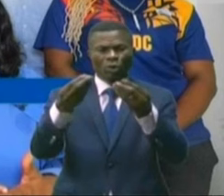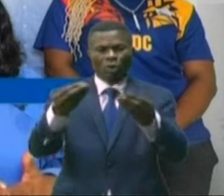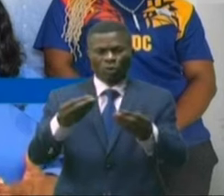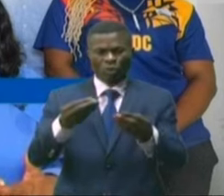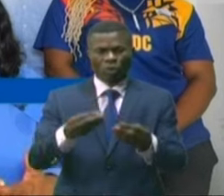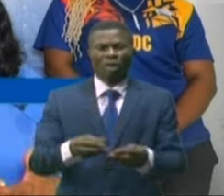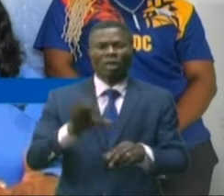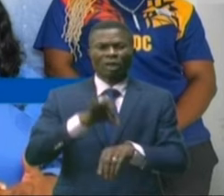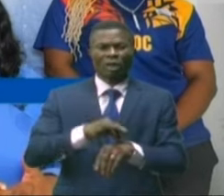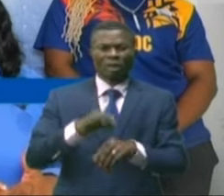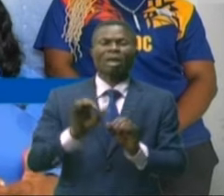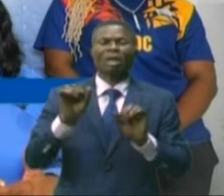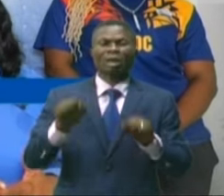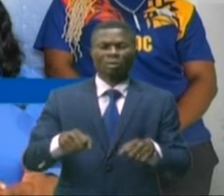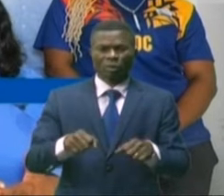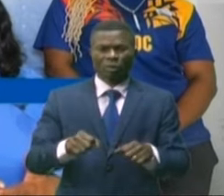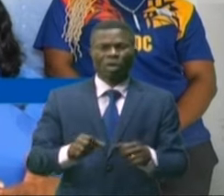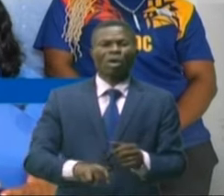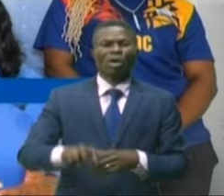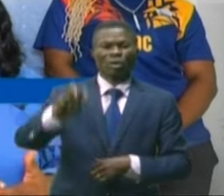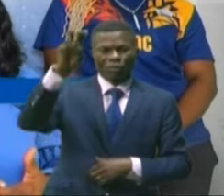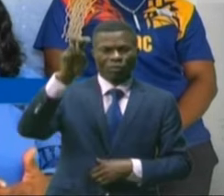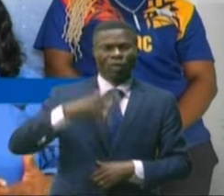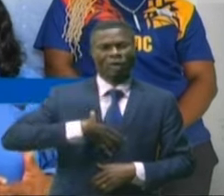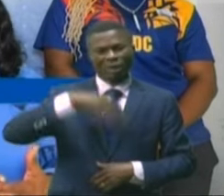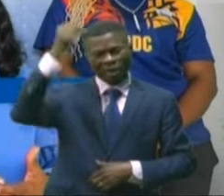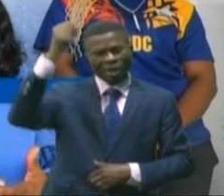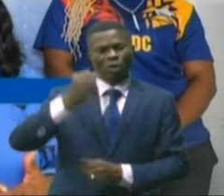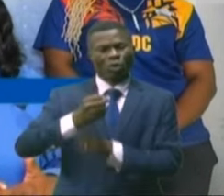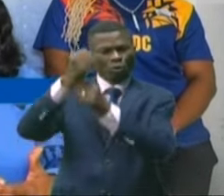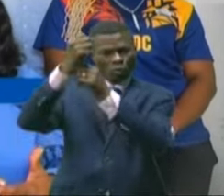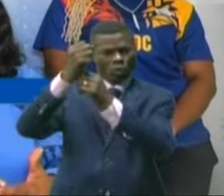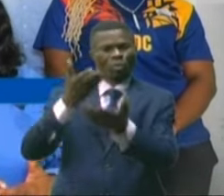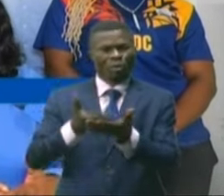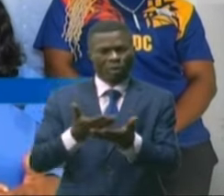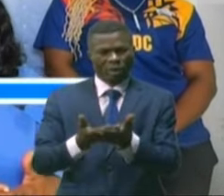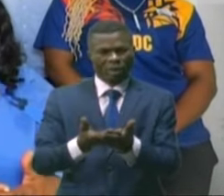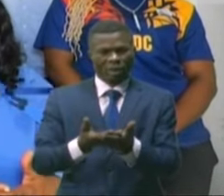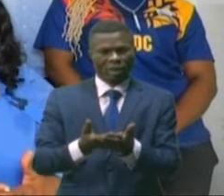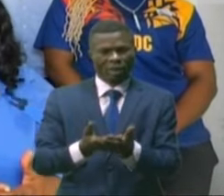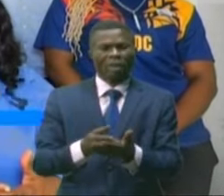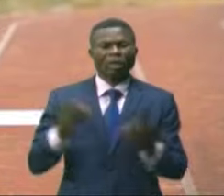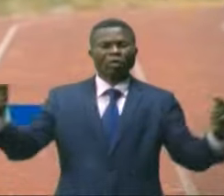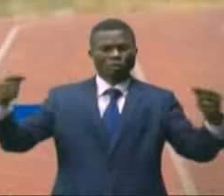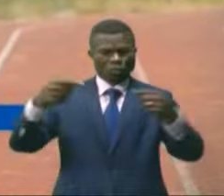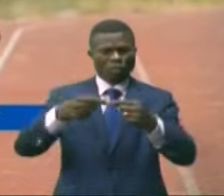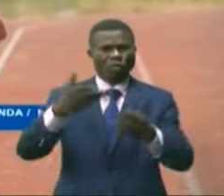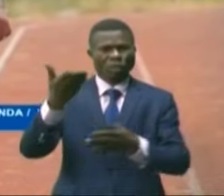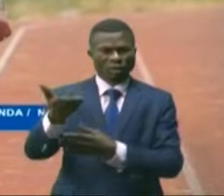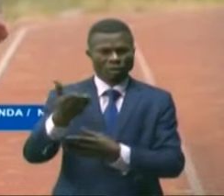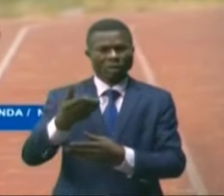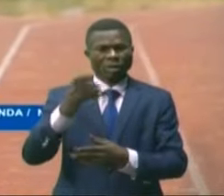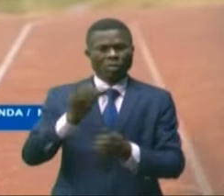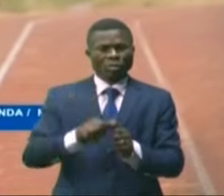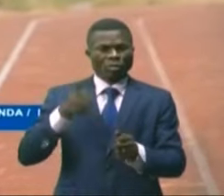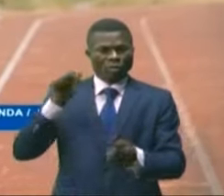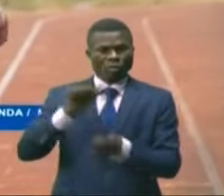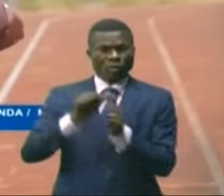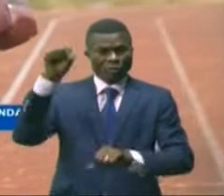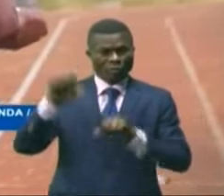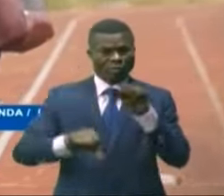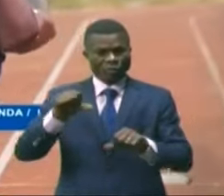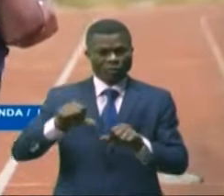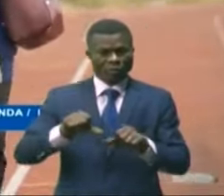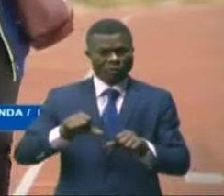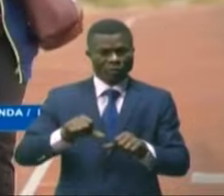la chance et la possibilité d'aller et de remporter le prix parce que nous allons dans une compétition. Pour éviter des incidents